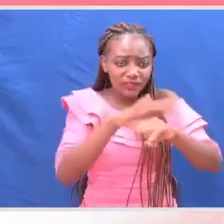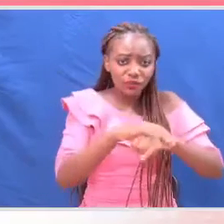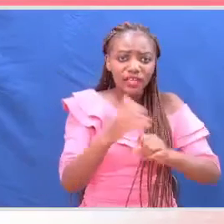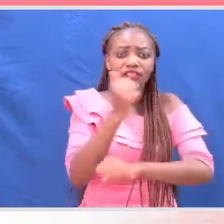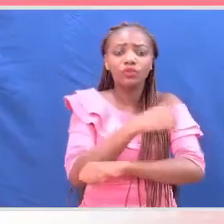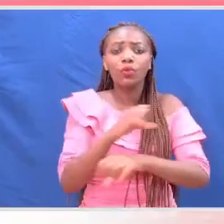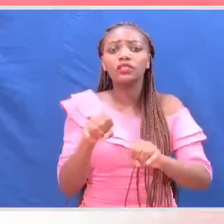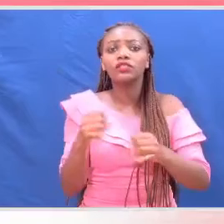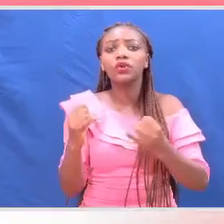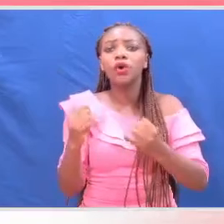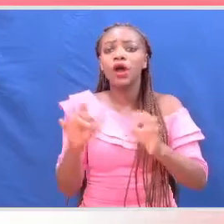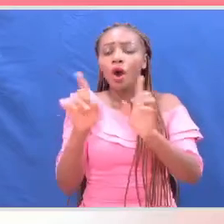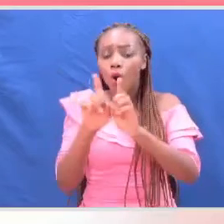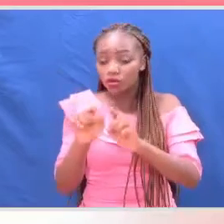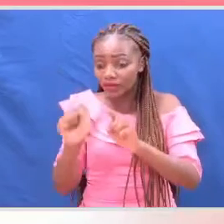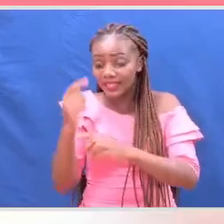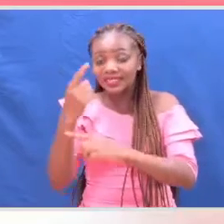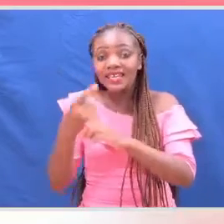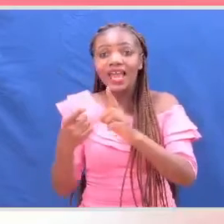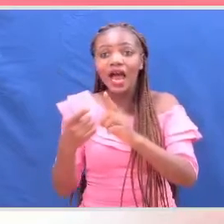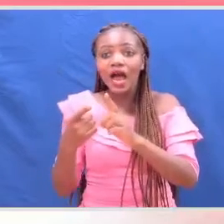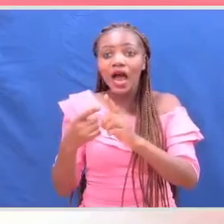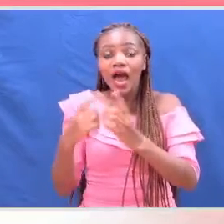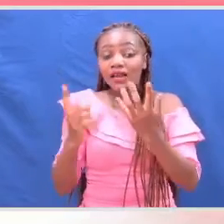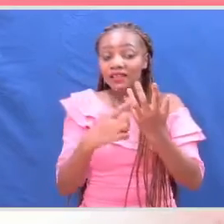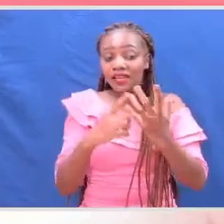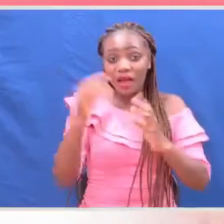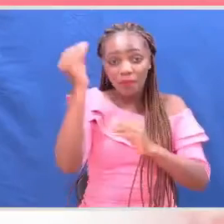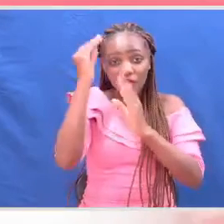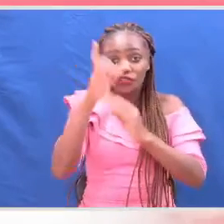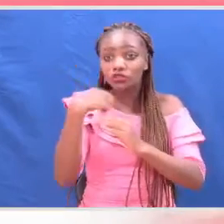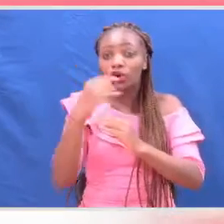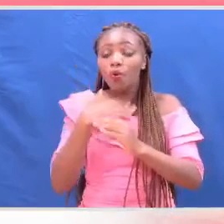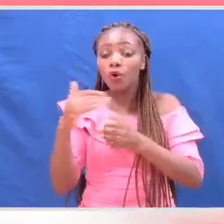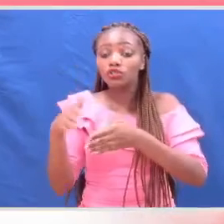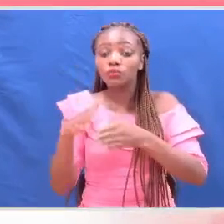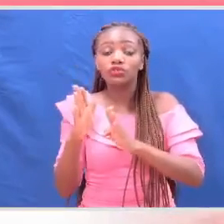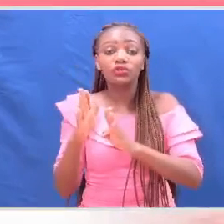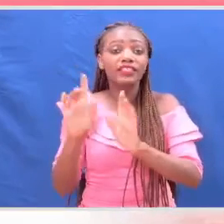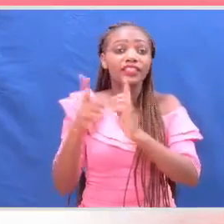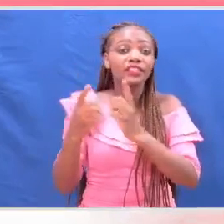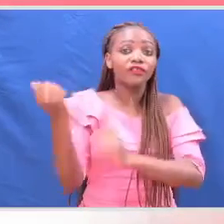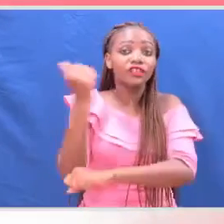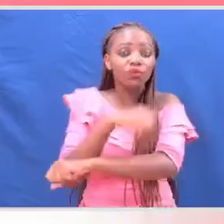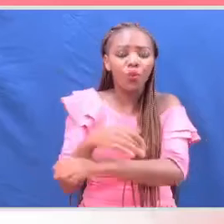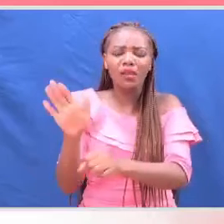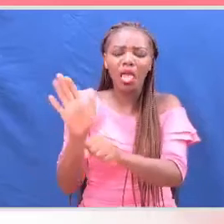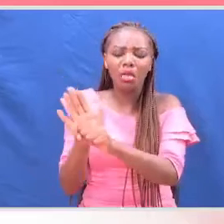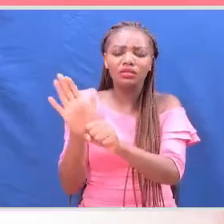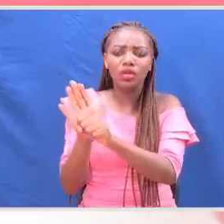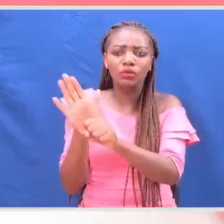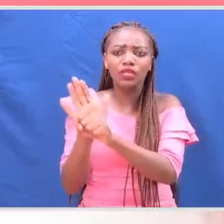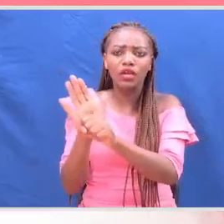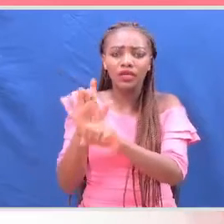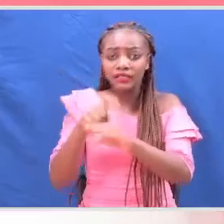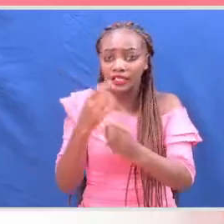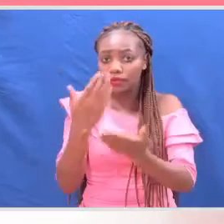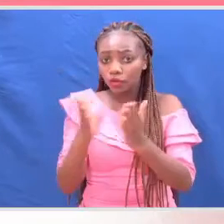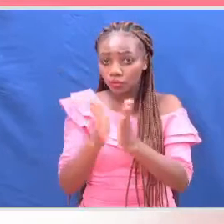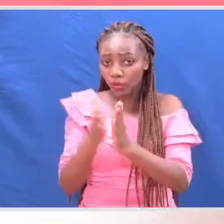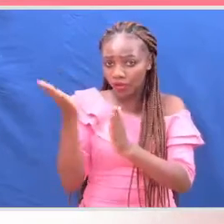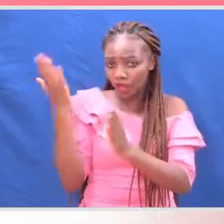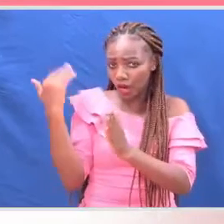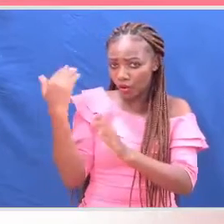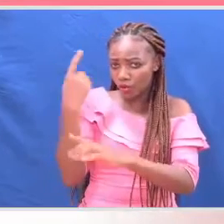nafasi shuleni. Mwaka huu idadi ya wanafunzi wanaotafuta nafasi katika shule mpya imeongezeka ikilinganishwa na miaka